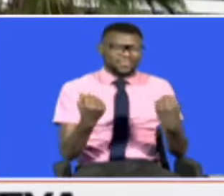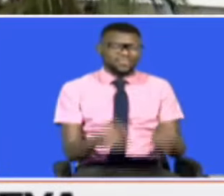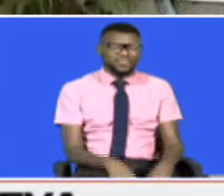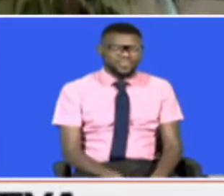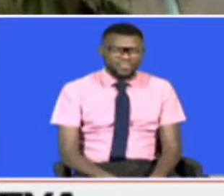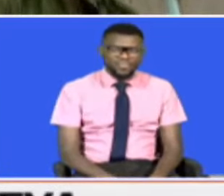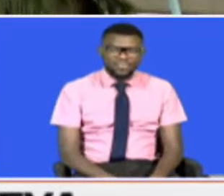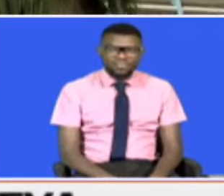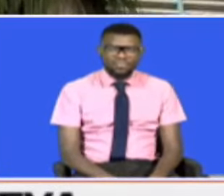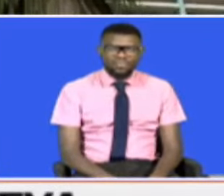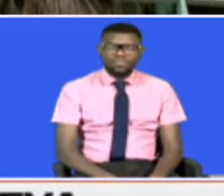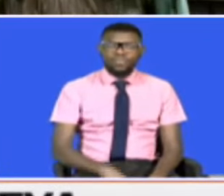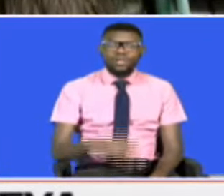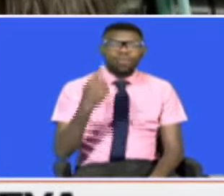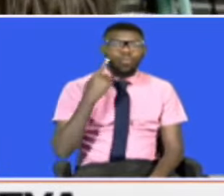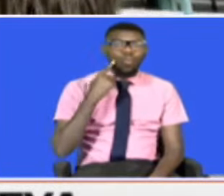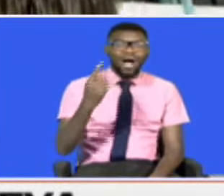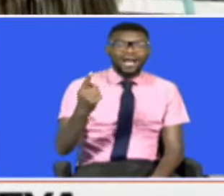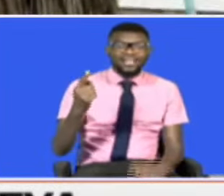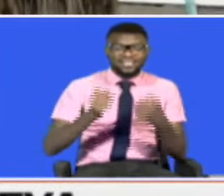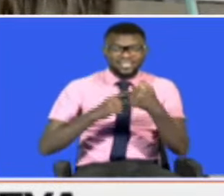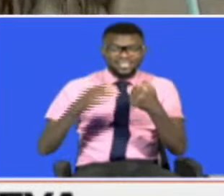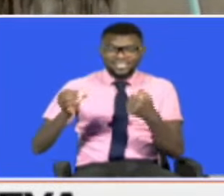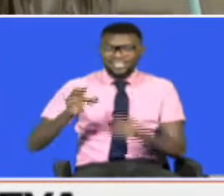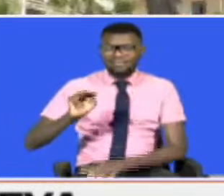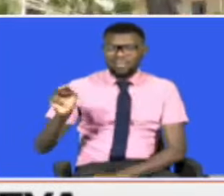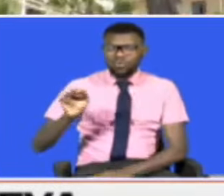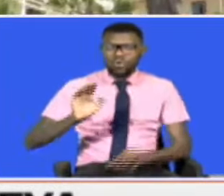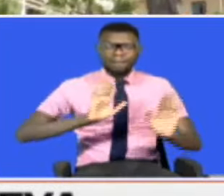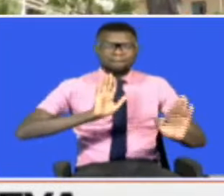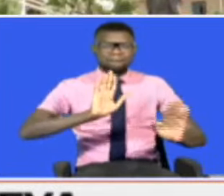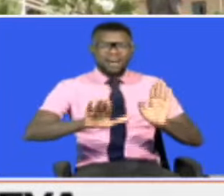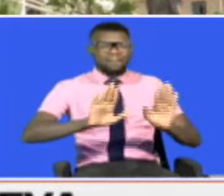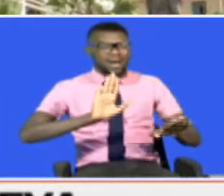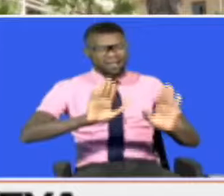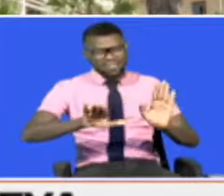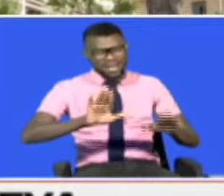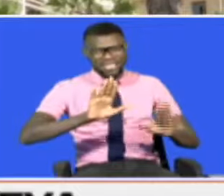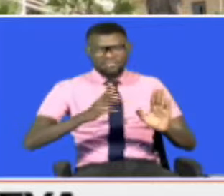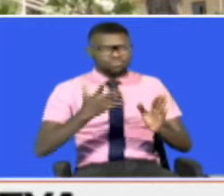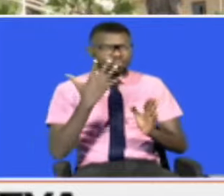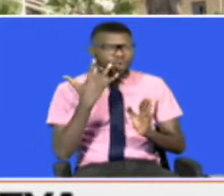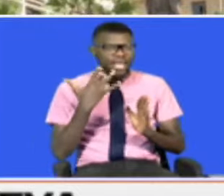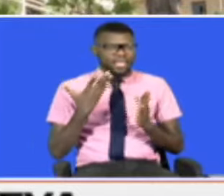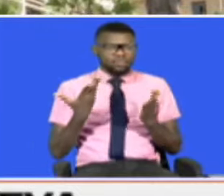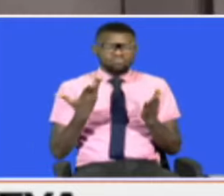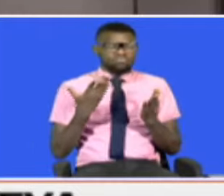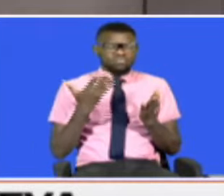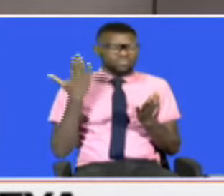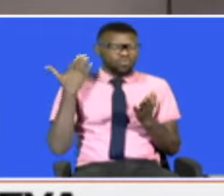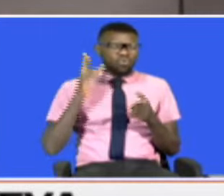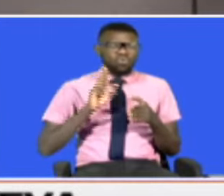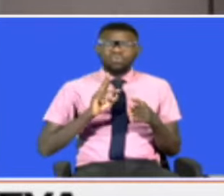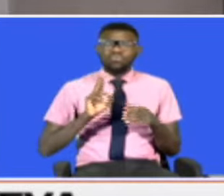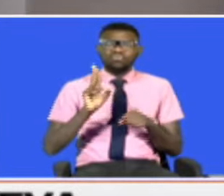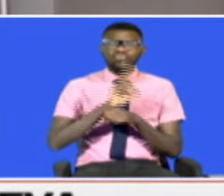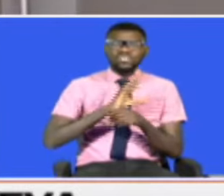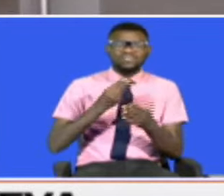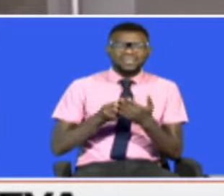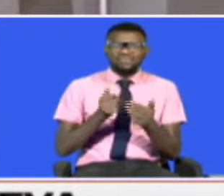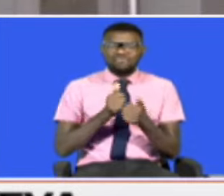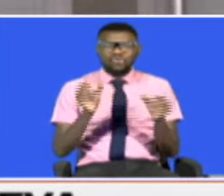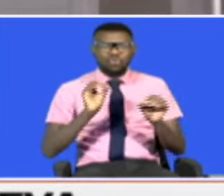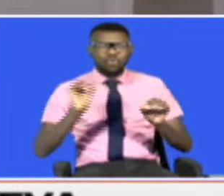angalau shilingi milioni 160 kwa wafadhili ambazo matumizi yake ilitiwa dosari. Bila shaka